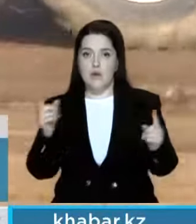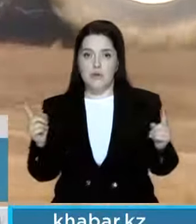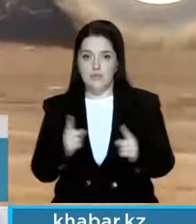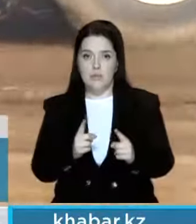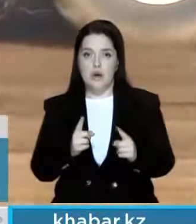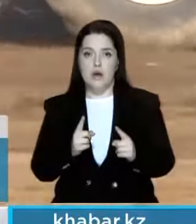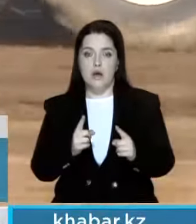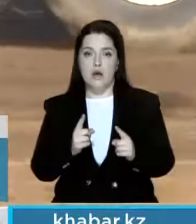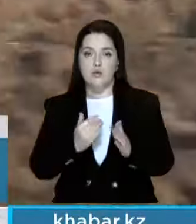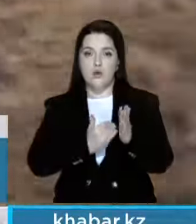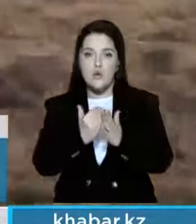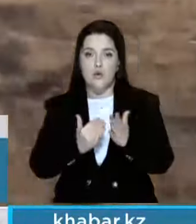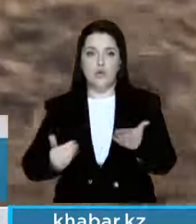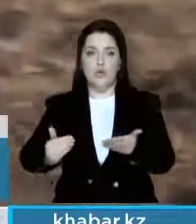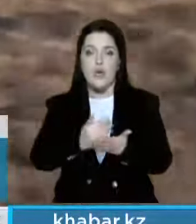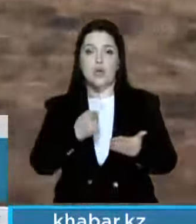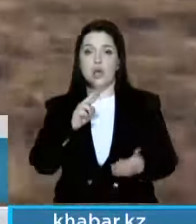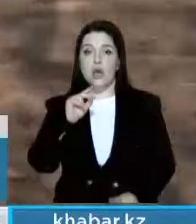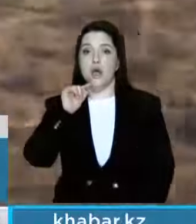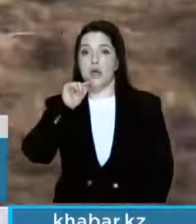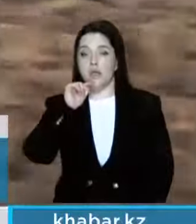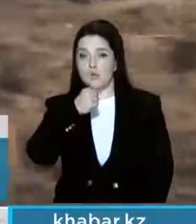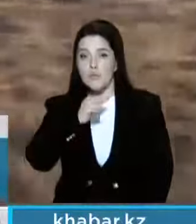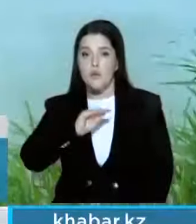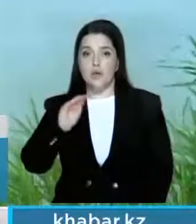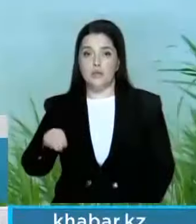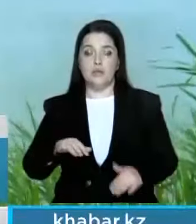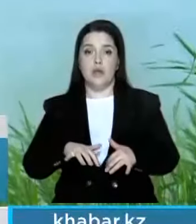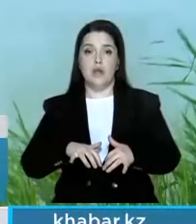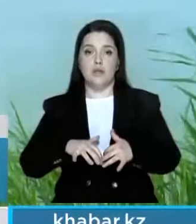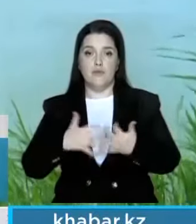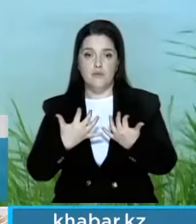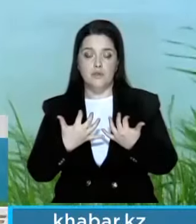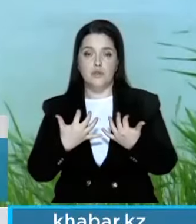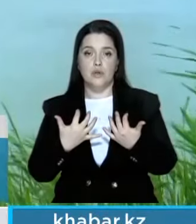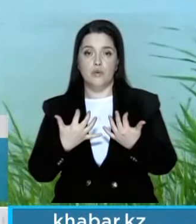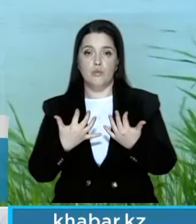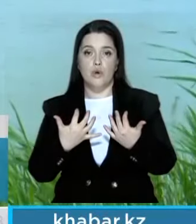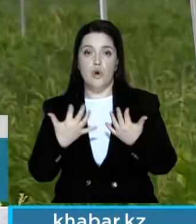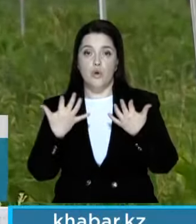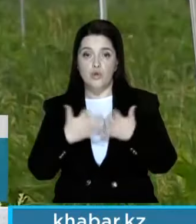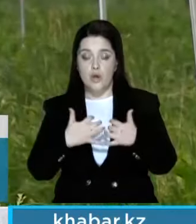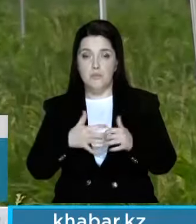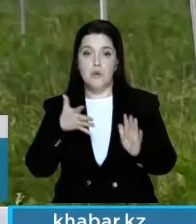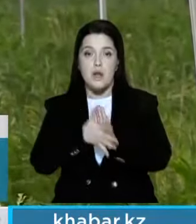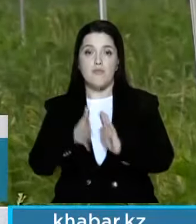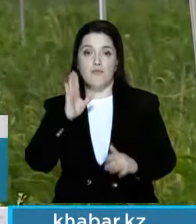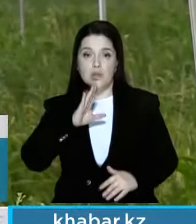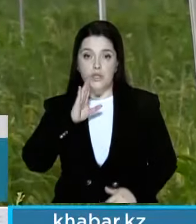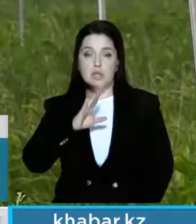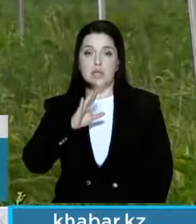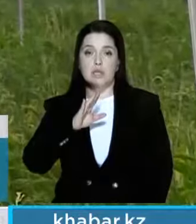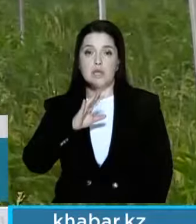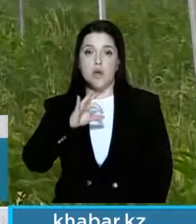сроком созревания и высокой урожайностью для экономии установят автоматизированные приборы учёта потребляемые